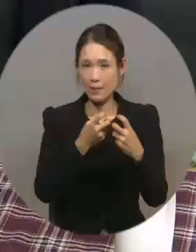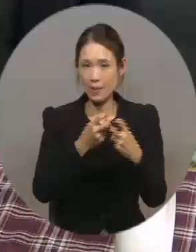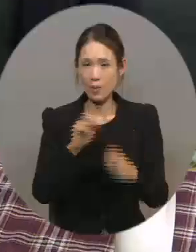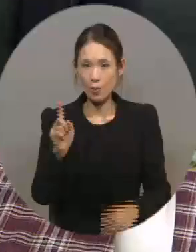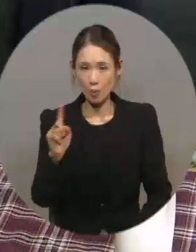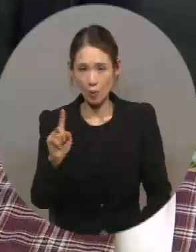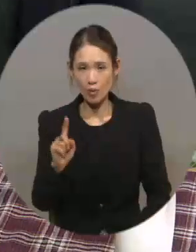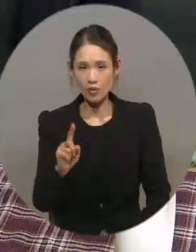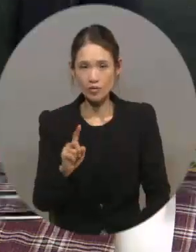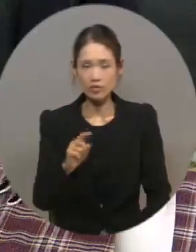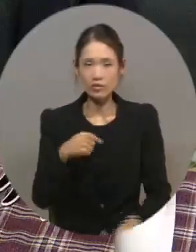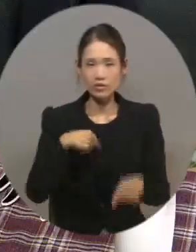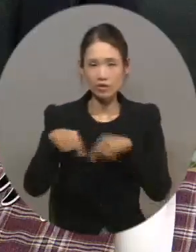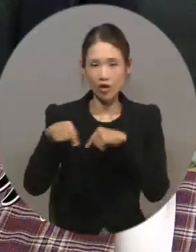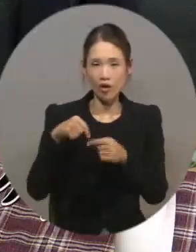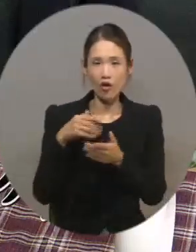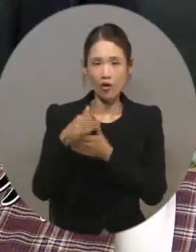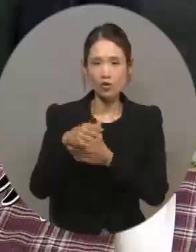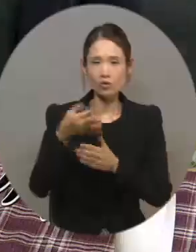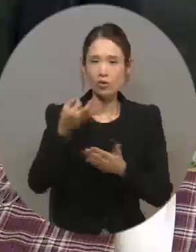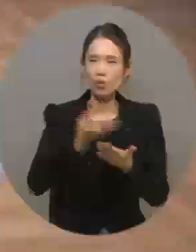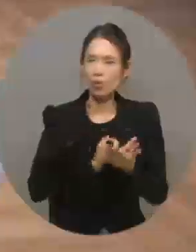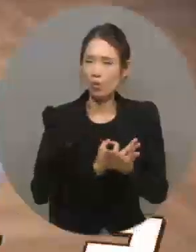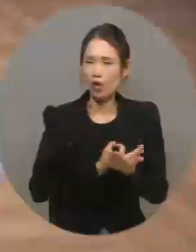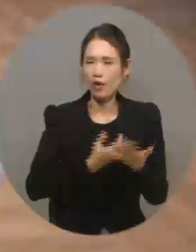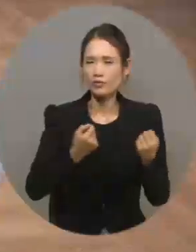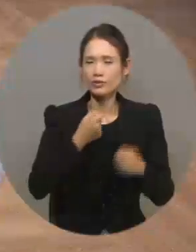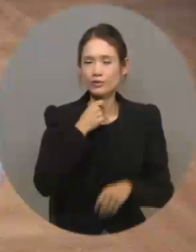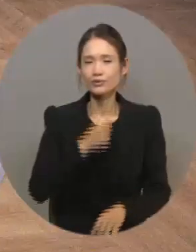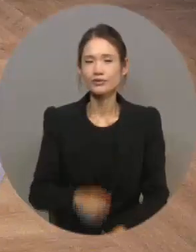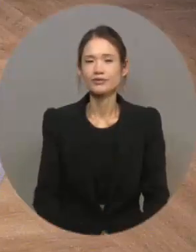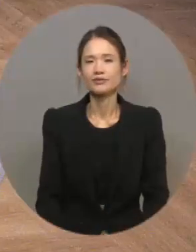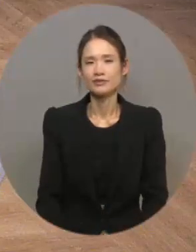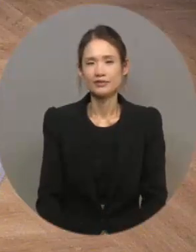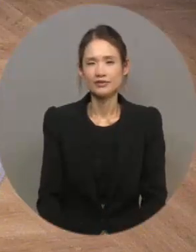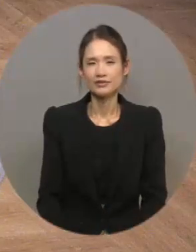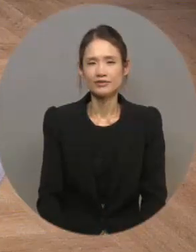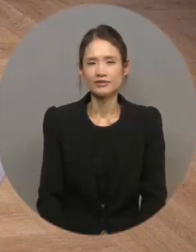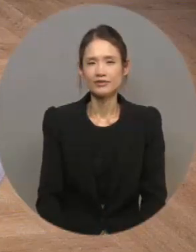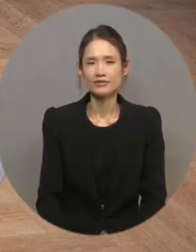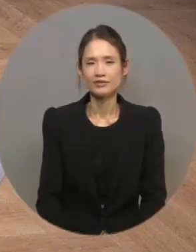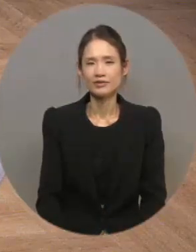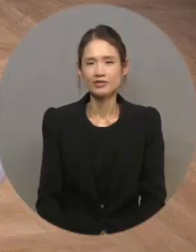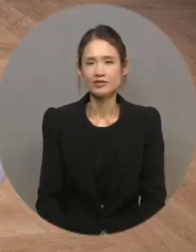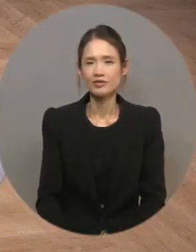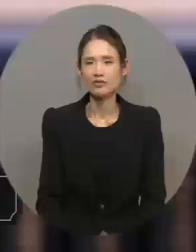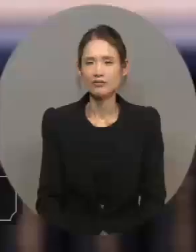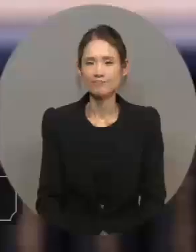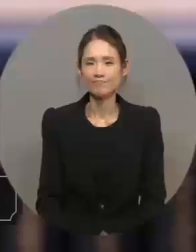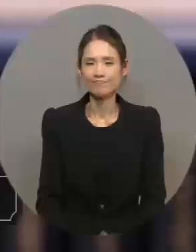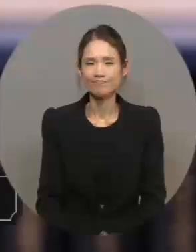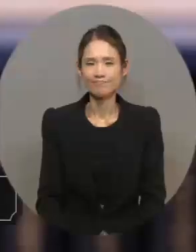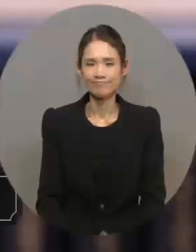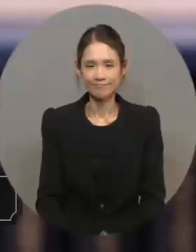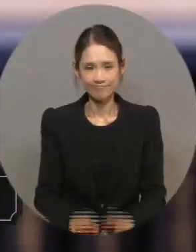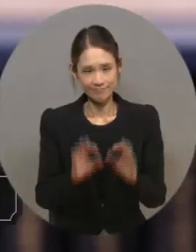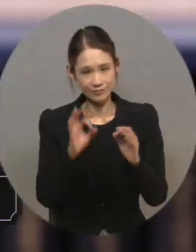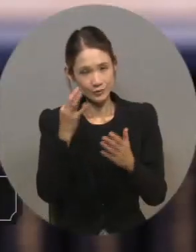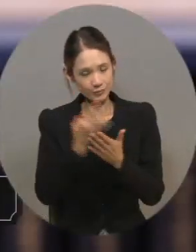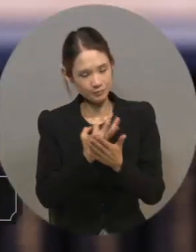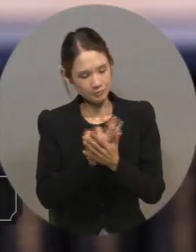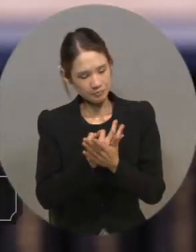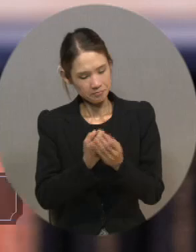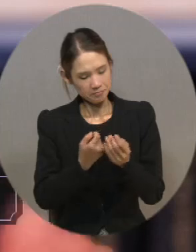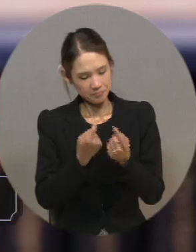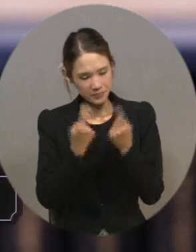약간 경영학과, 그리고 저는 좀 돈을 많이 벌고 싶은 욕구도 많은 사람이라서 사람들이야. 네, 그래서 딱 보고 돈 많이 벌 것